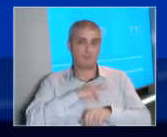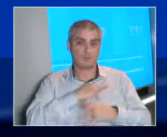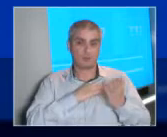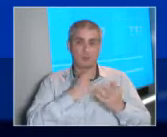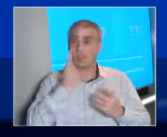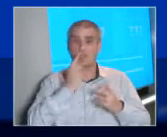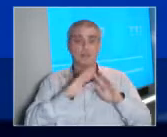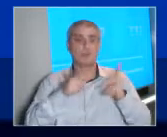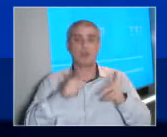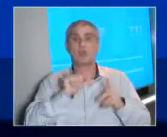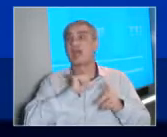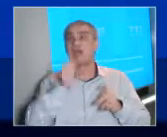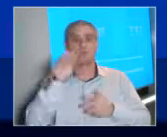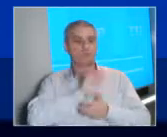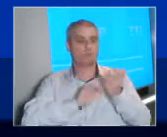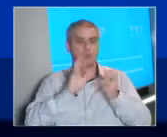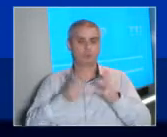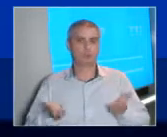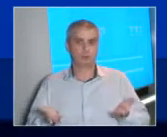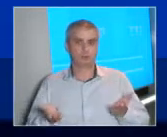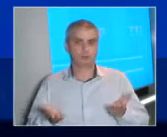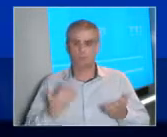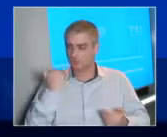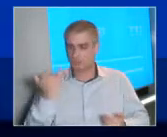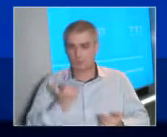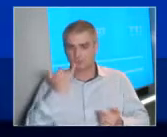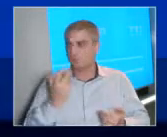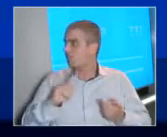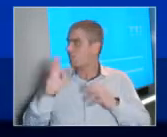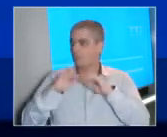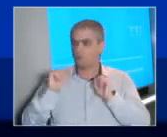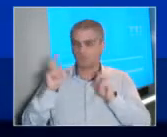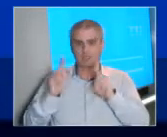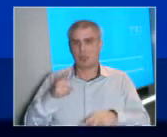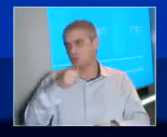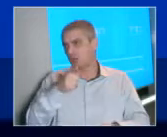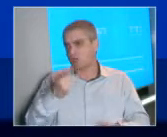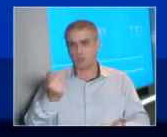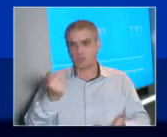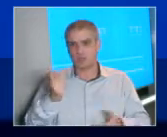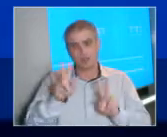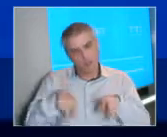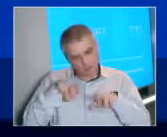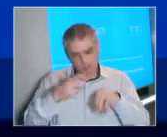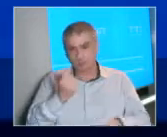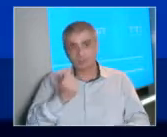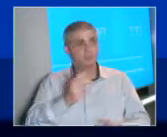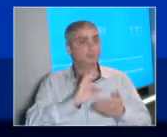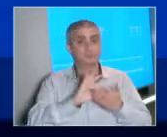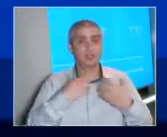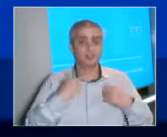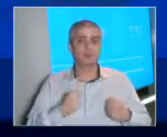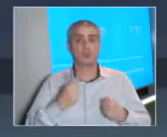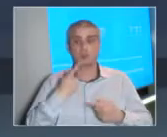זאת גם אחת המערכות הכי מורכבות שיש פה. תמיד היה... אבל היא כולה מבוססת על היכולת שלך לשחות עוד כסף. במשרד הביטחון,